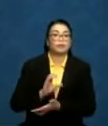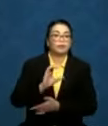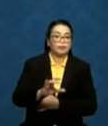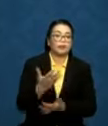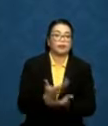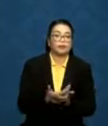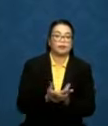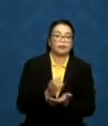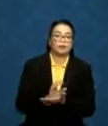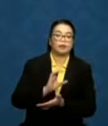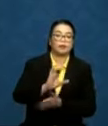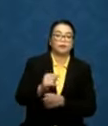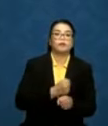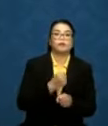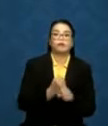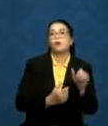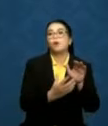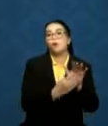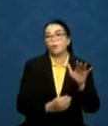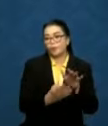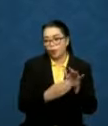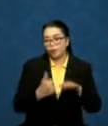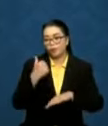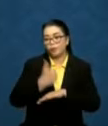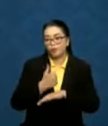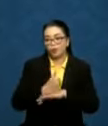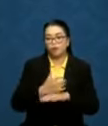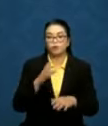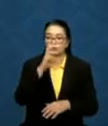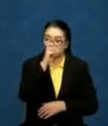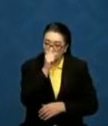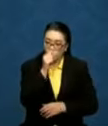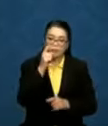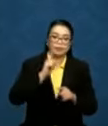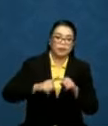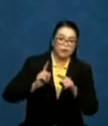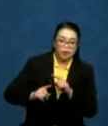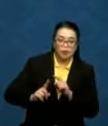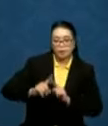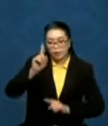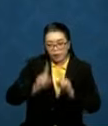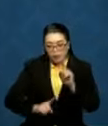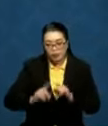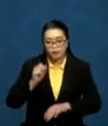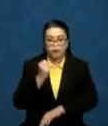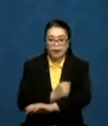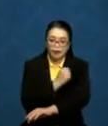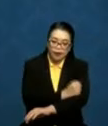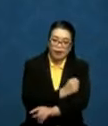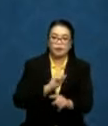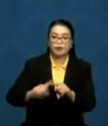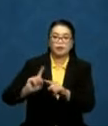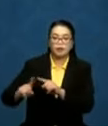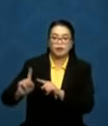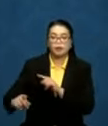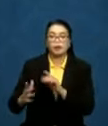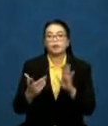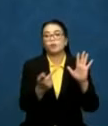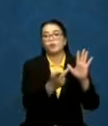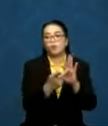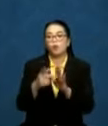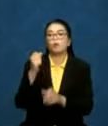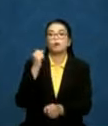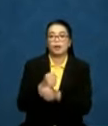เงินอุดหนุนกับผู้ดำเนินการทดสอบที่ดำเนินการทดสอบเอ่อฝีมือรงานนะครับโดย